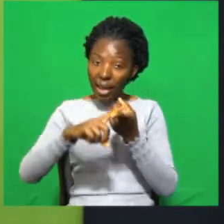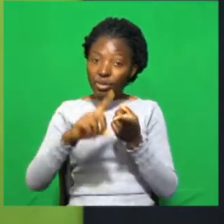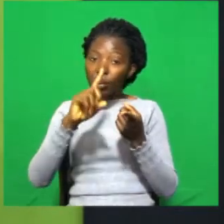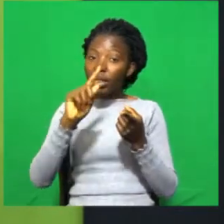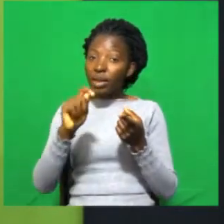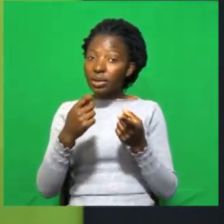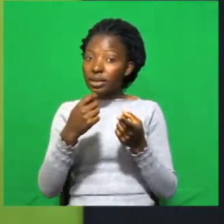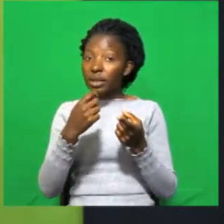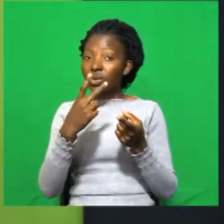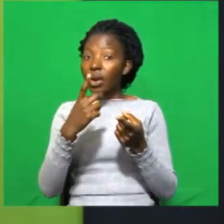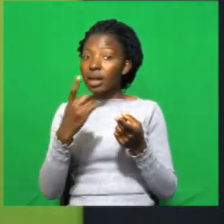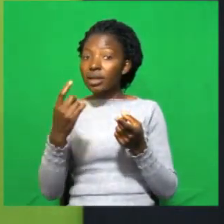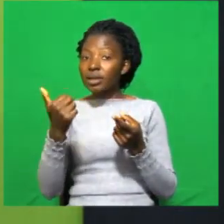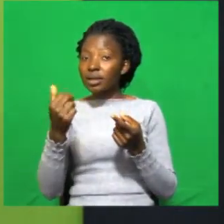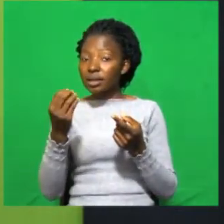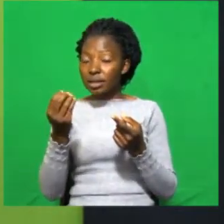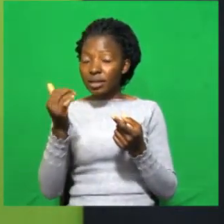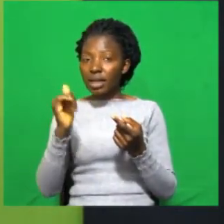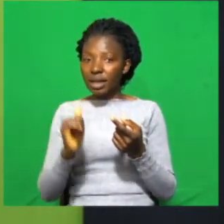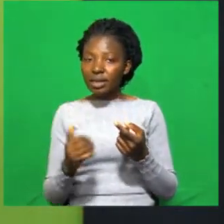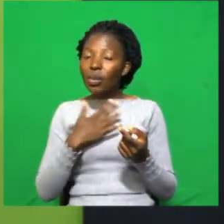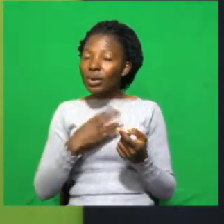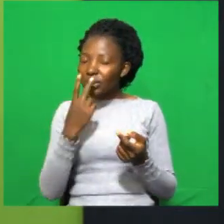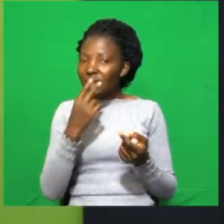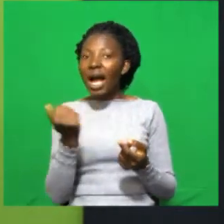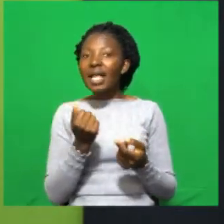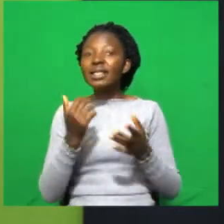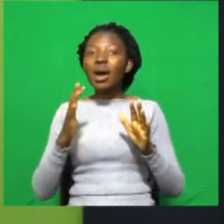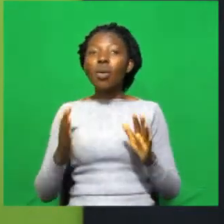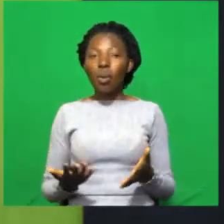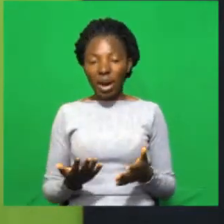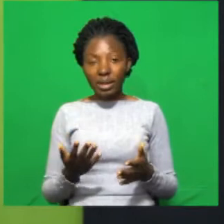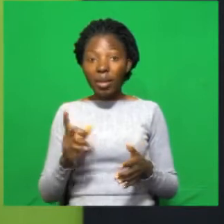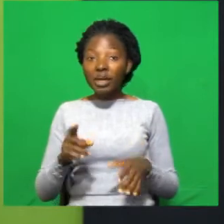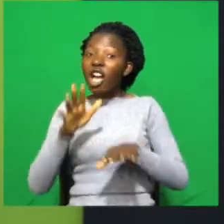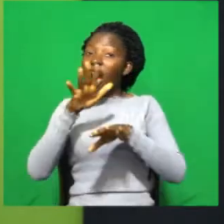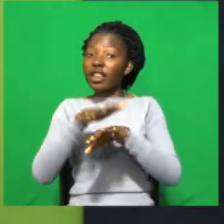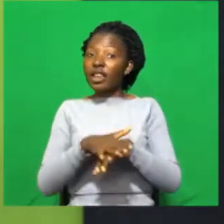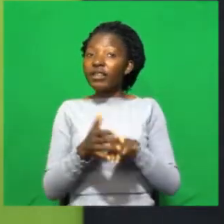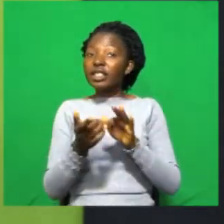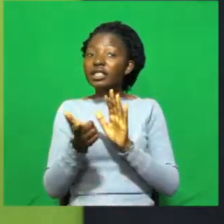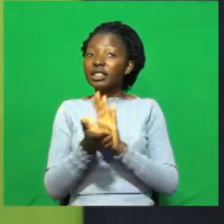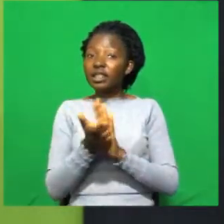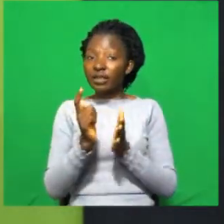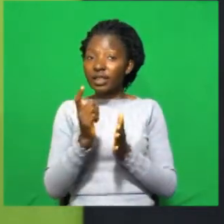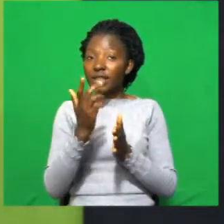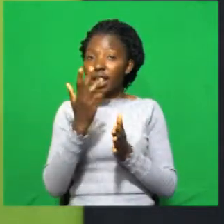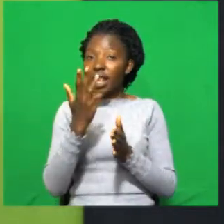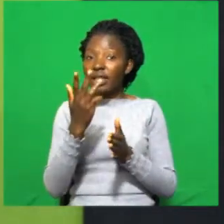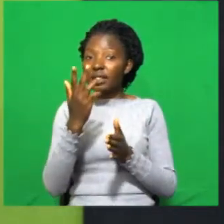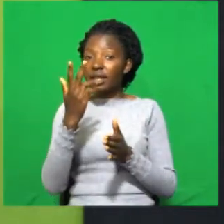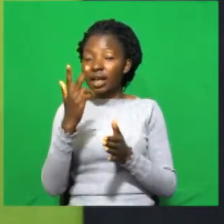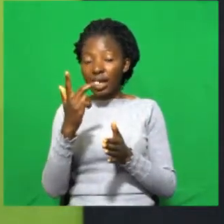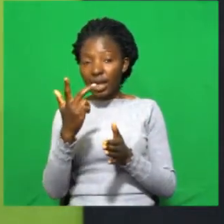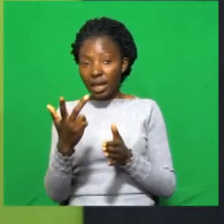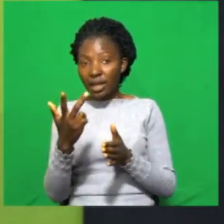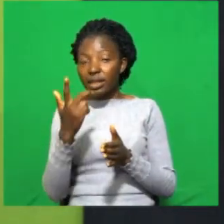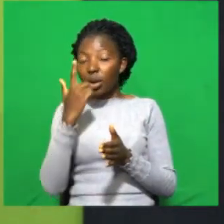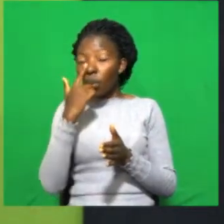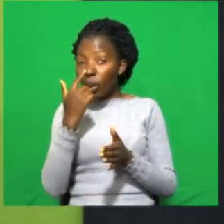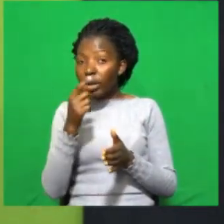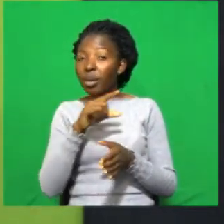1260 years. Tione kuti anza yamunobuda nayo inobuda here pana 1798 pakasungwa mukuru